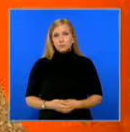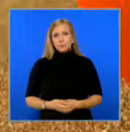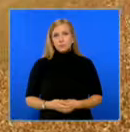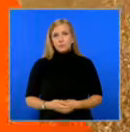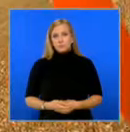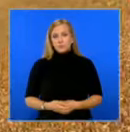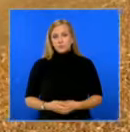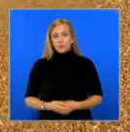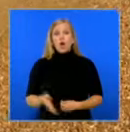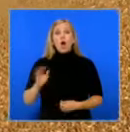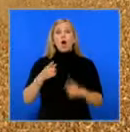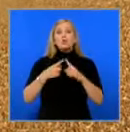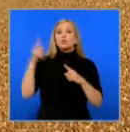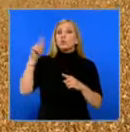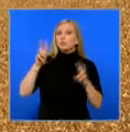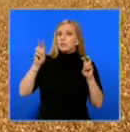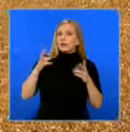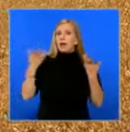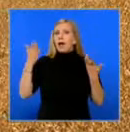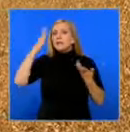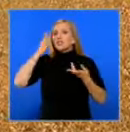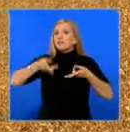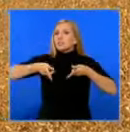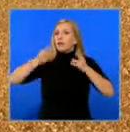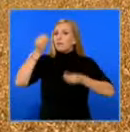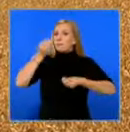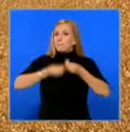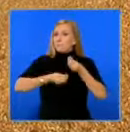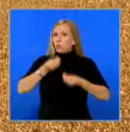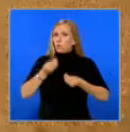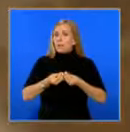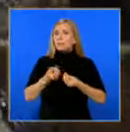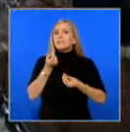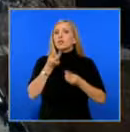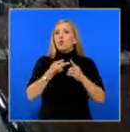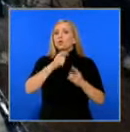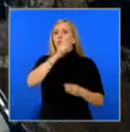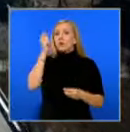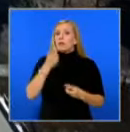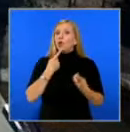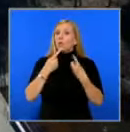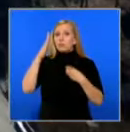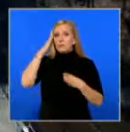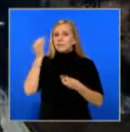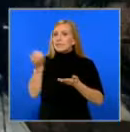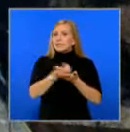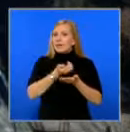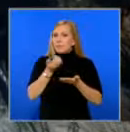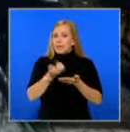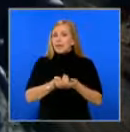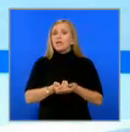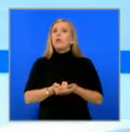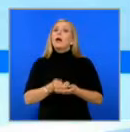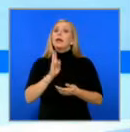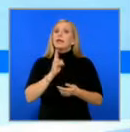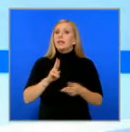калинов още от деня как държавата ще реши въпроса с украинското зърно говори министърът на земеделието кирил вътев и още